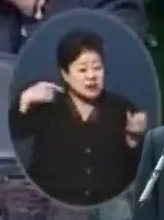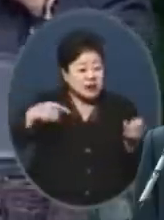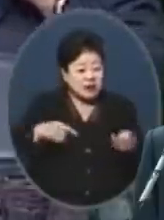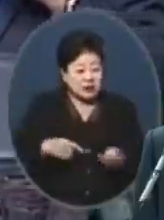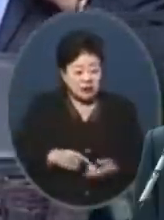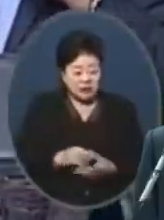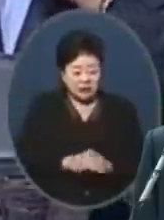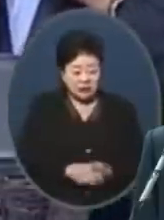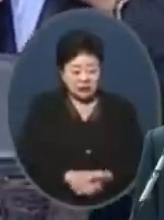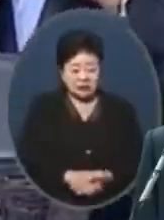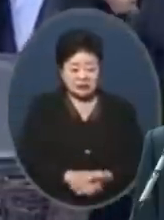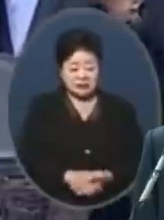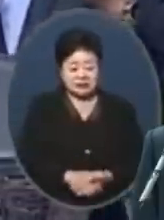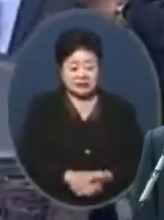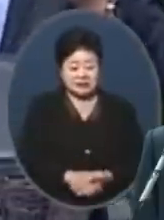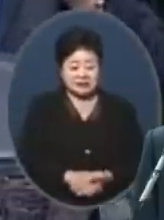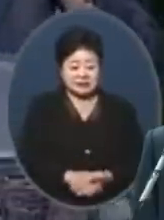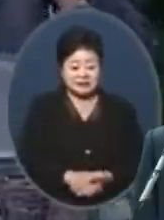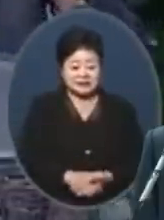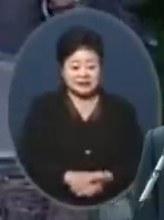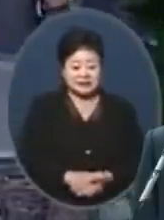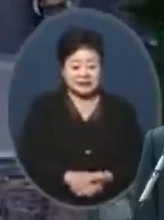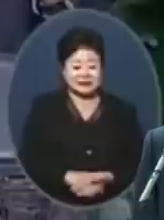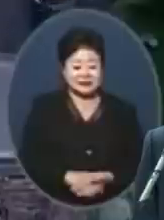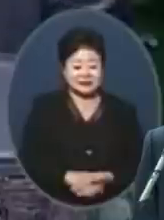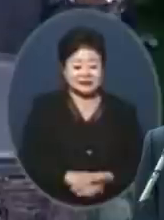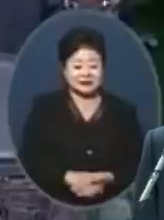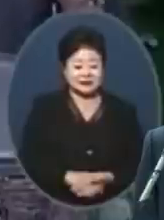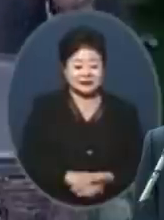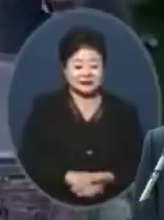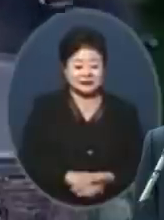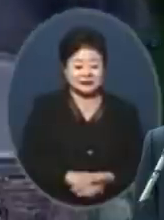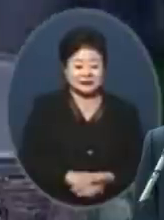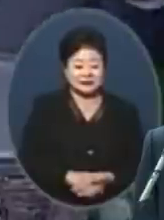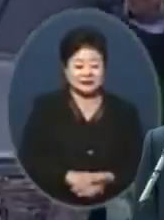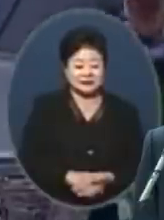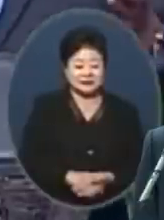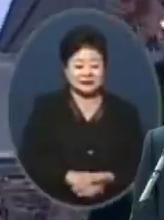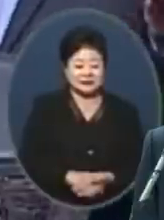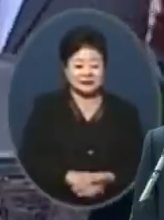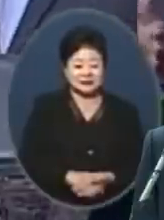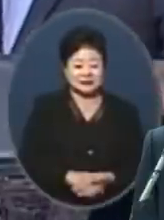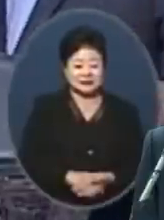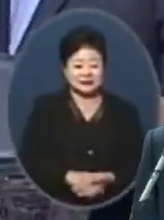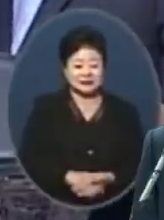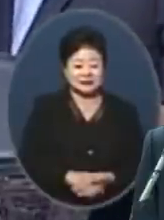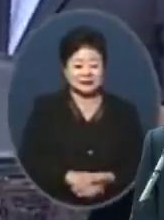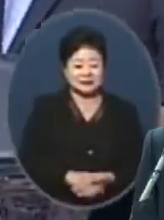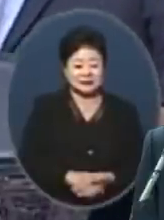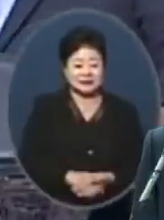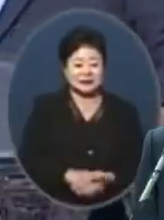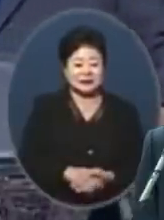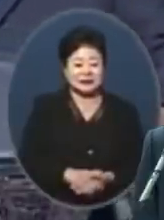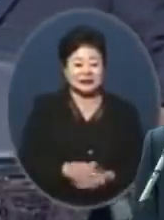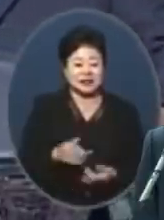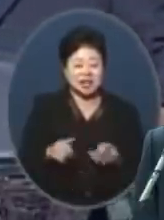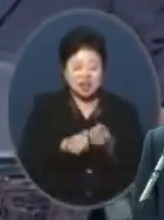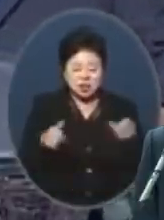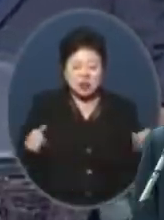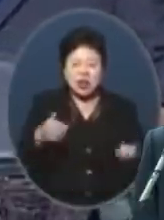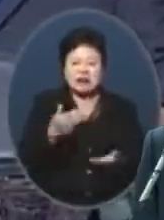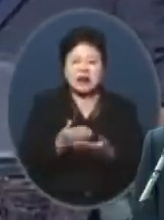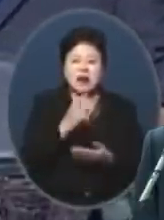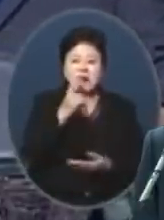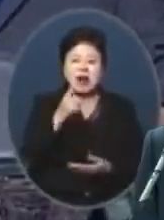미친 게 아니구나. And the husband said, this, you are really crazy. You are really insane. What is wrong with you? 나에게 이혼을